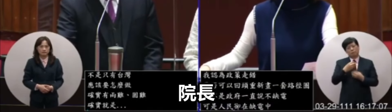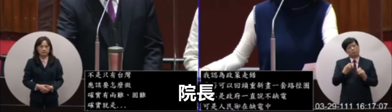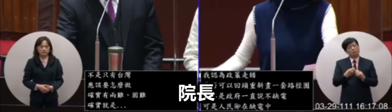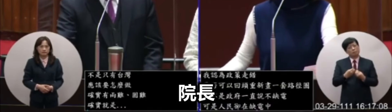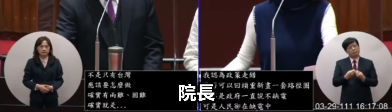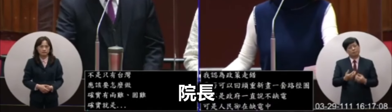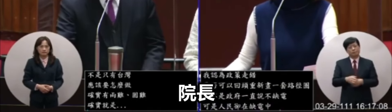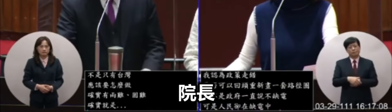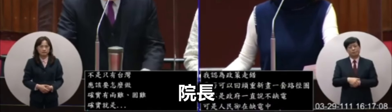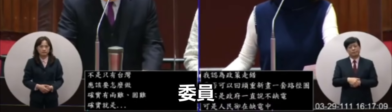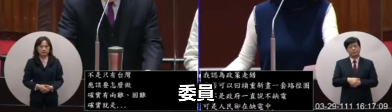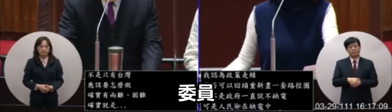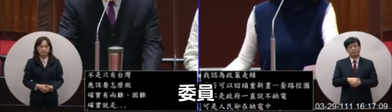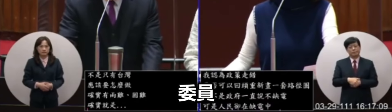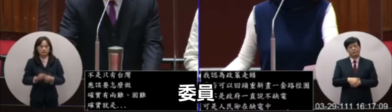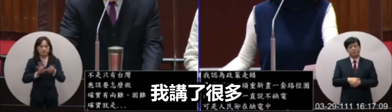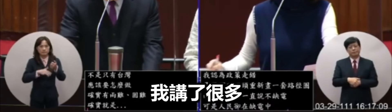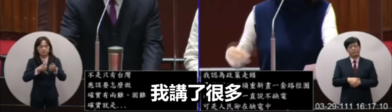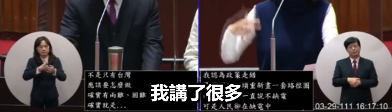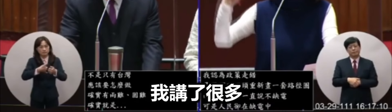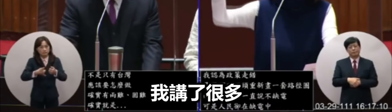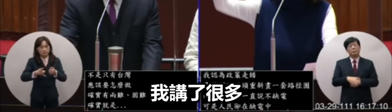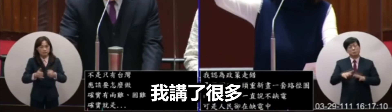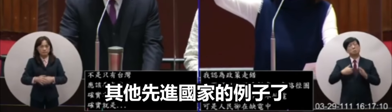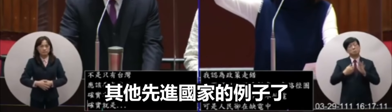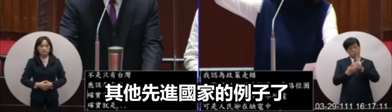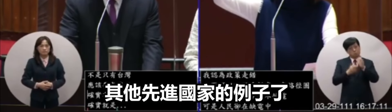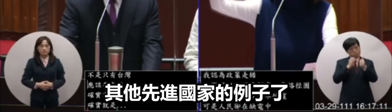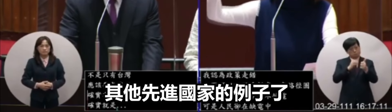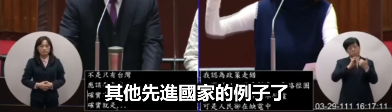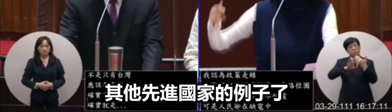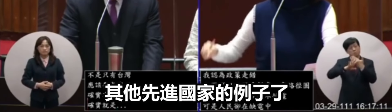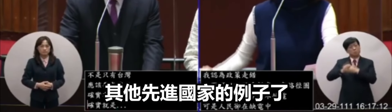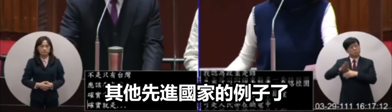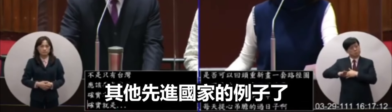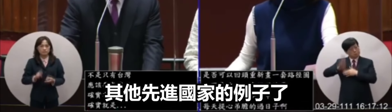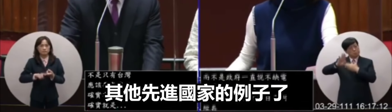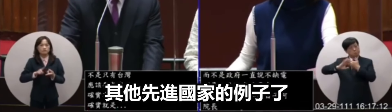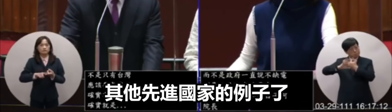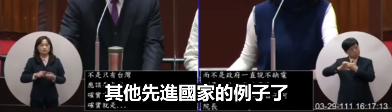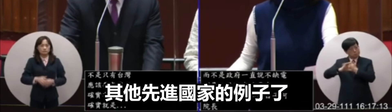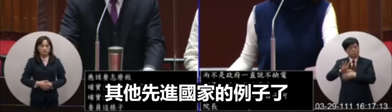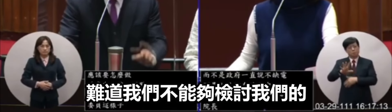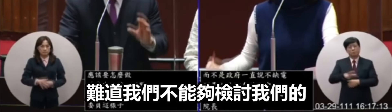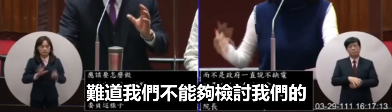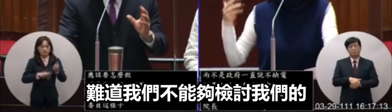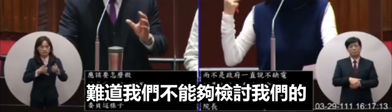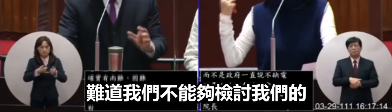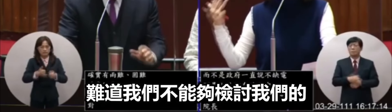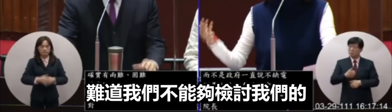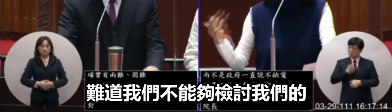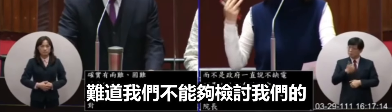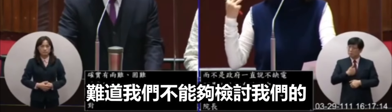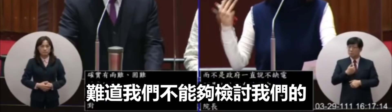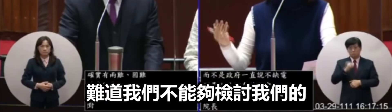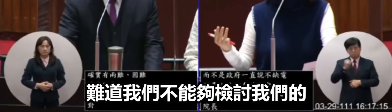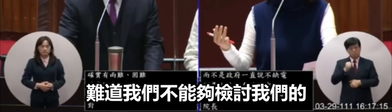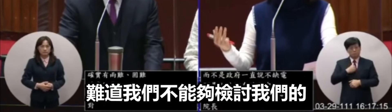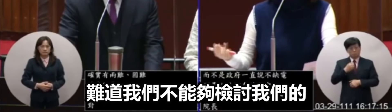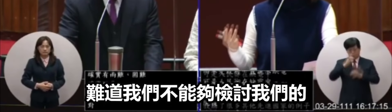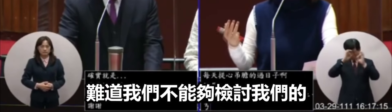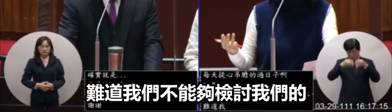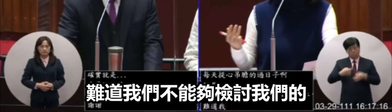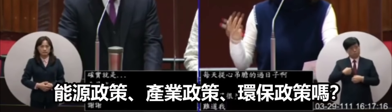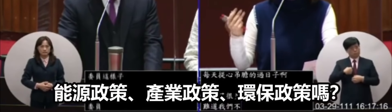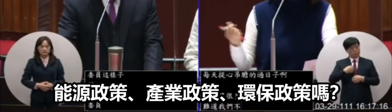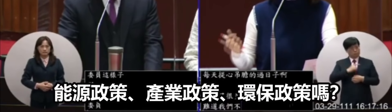子啊。院长，我讲了很多其他先进国家的例子了， 委员， 难道我们不能够检